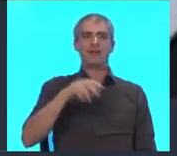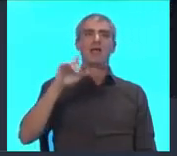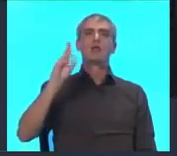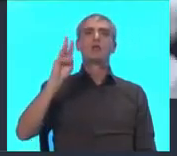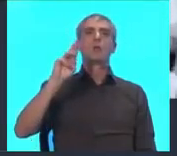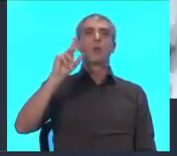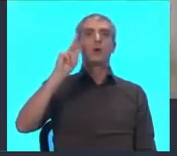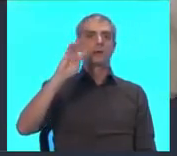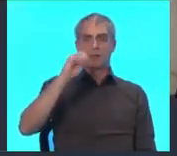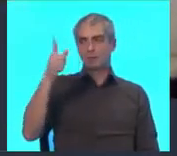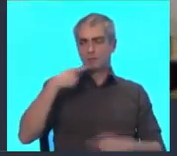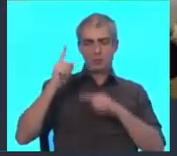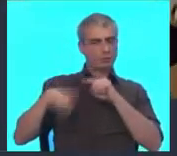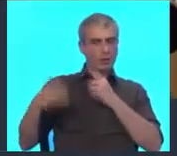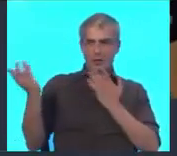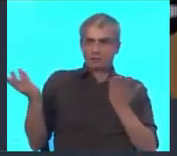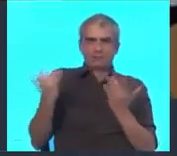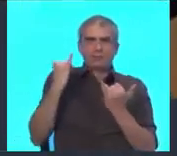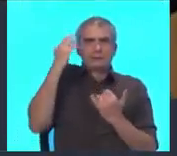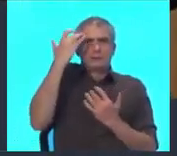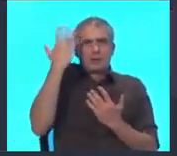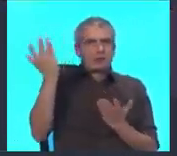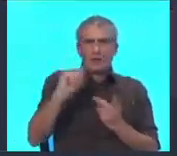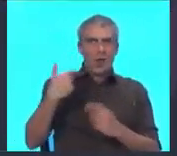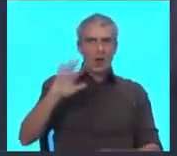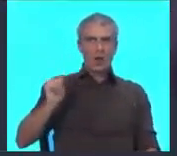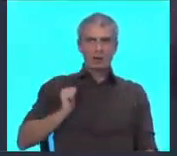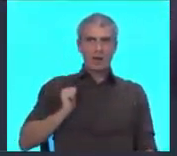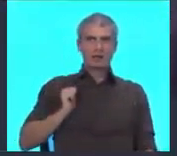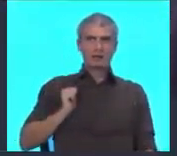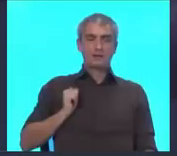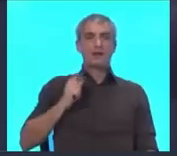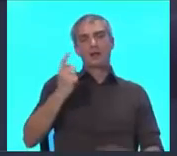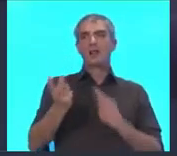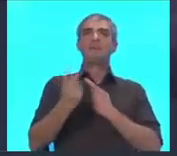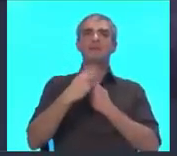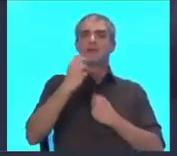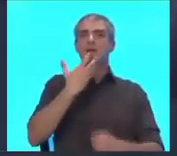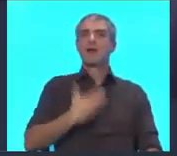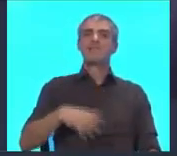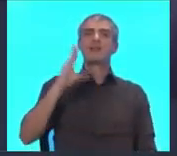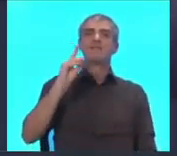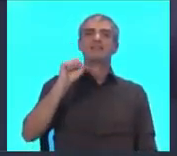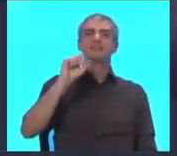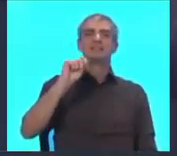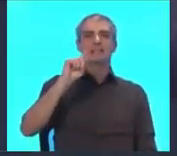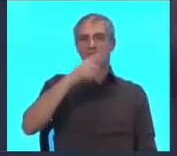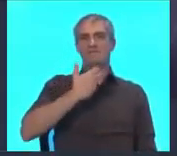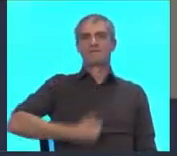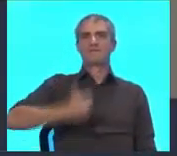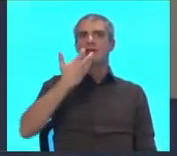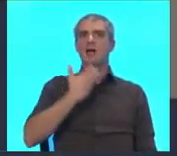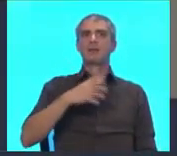שהם תקלה ותאה איזו מין מחשבה זו לא להתגייס. אליו הצטרף גם הרב דוד סתיו, ראש רבני צוהר.